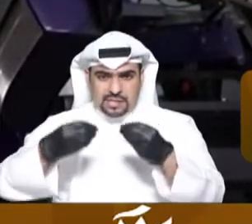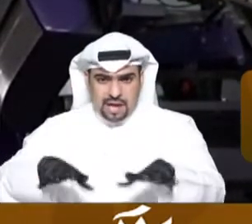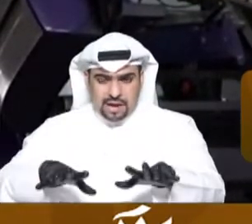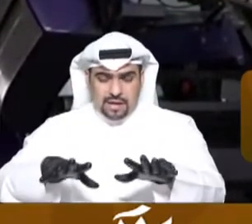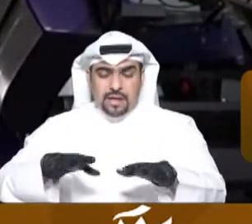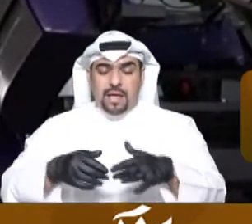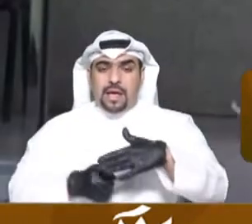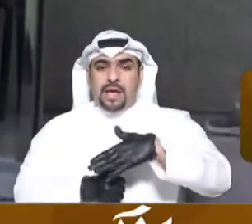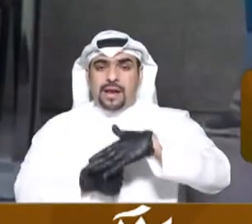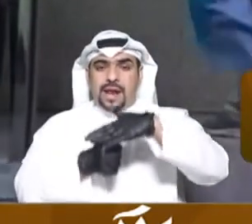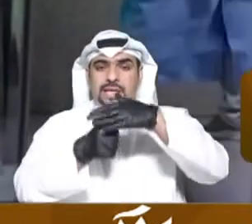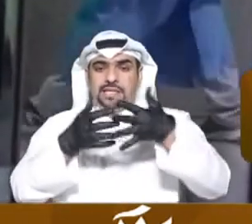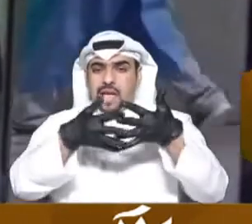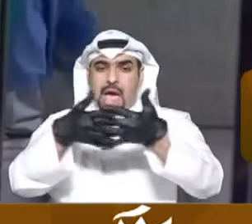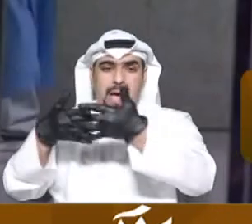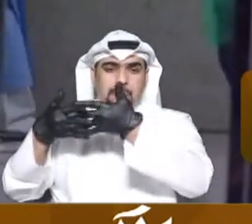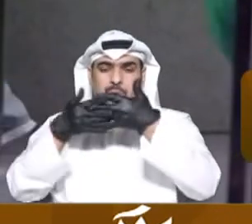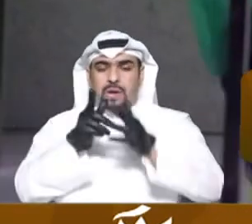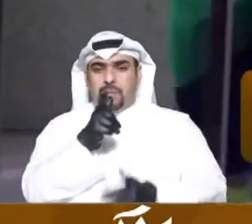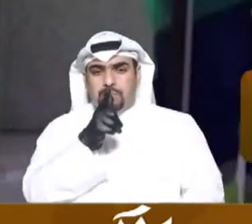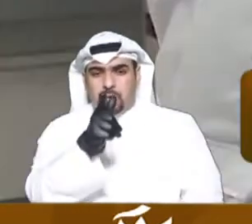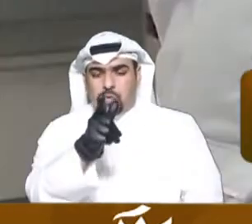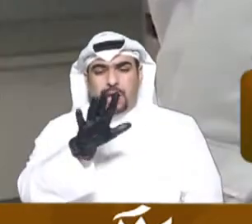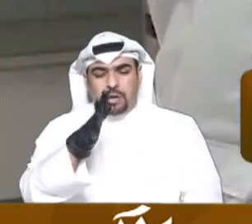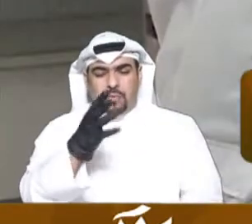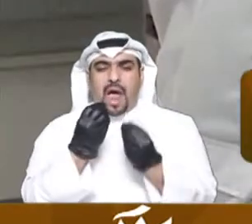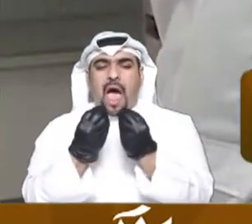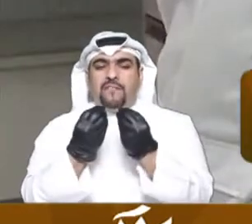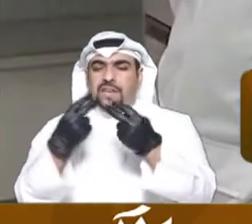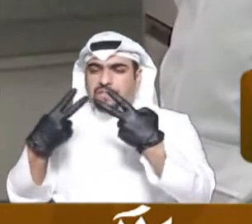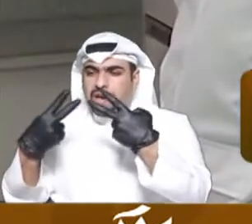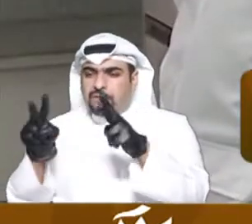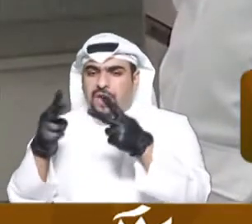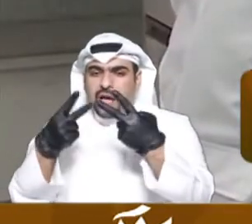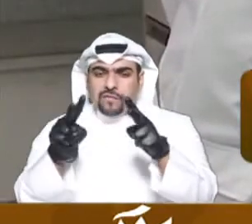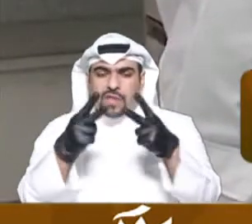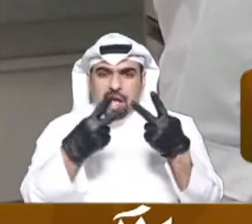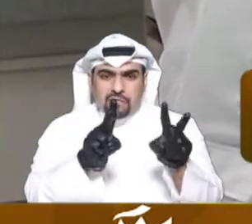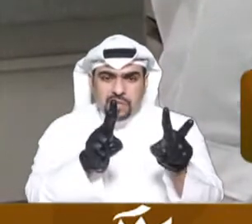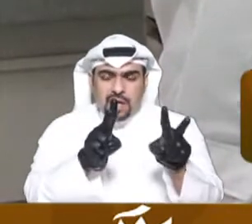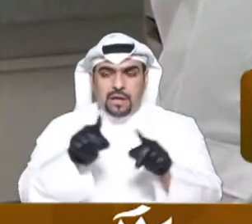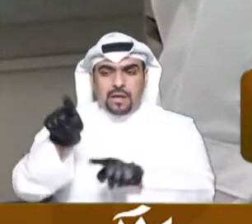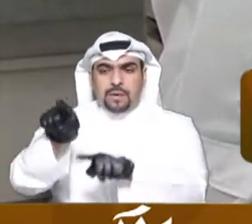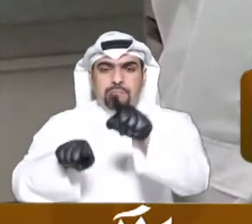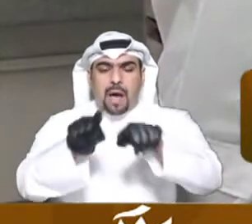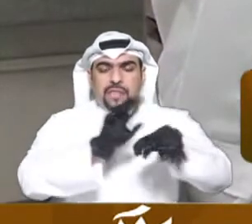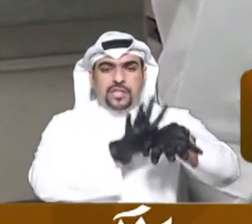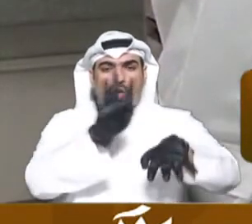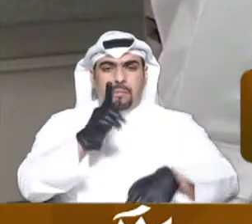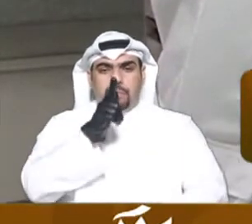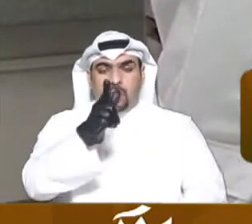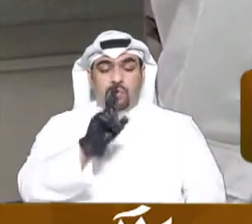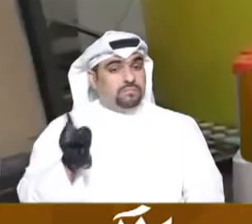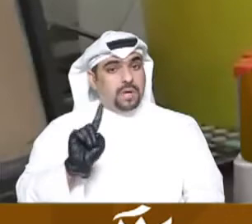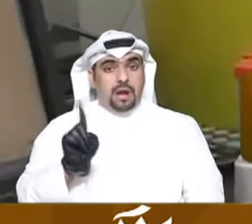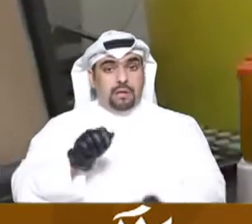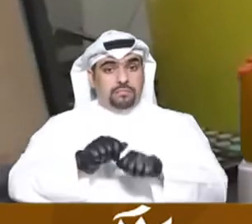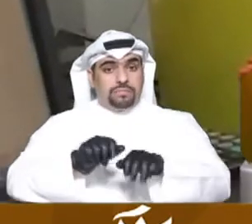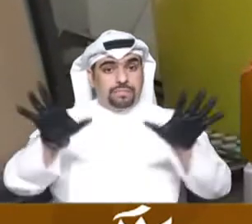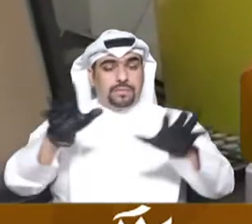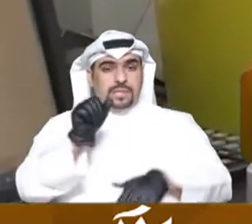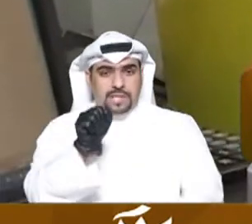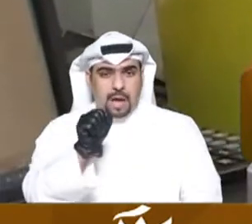وإلى أوروبا أكثر القارات تضررا من الجائحة، كوفيد 19 يعاود هجومها على ألمانيا بعد إعلانها السيطرة